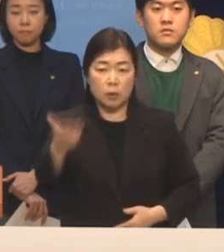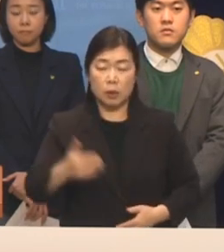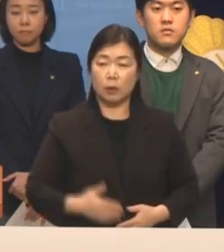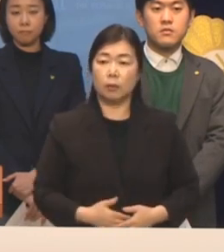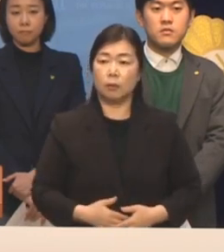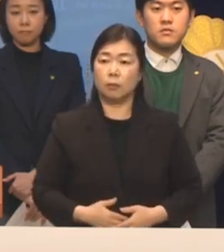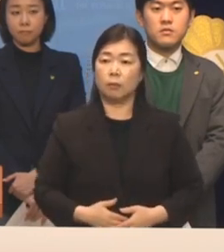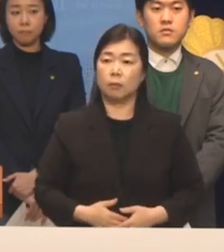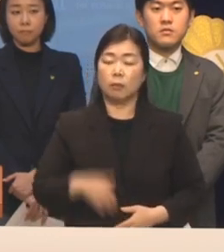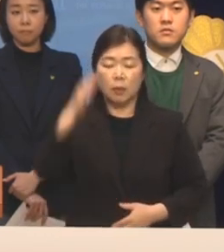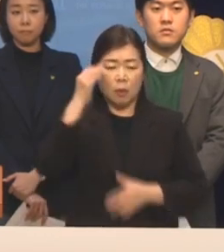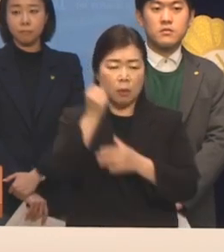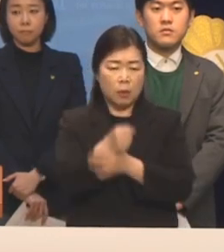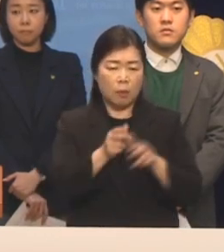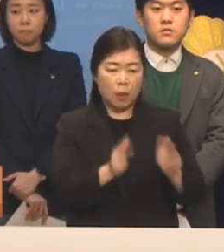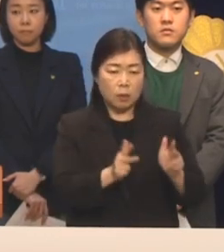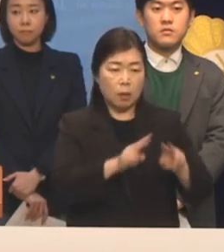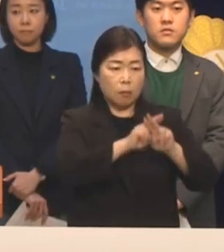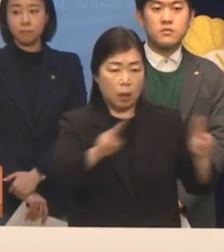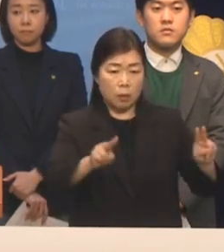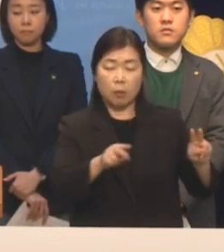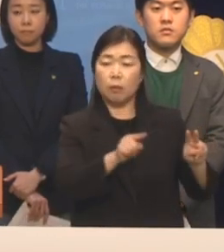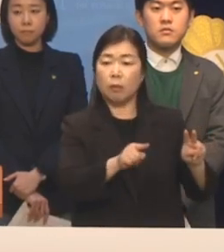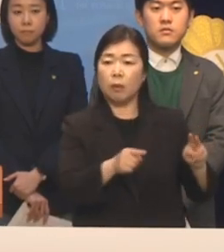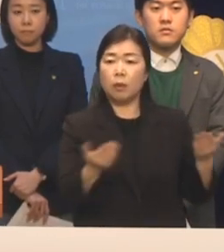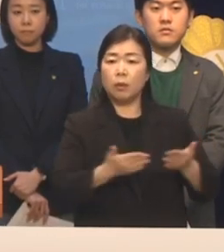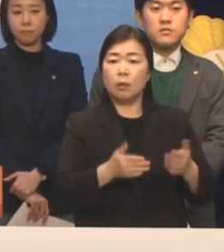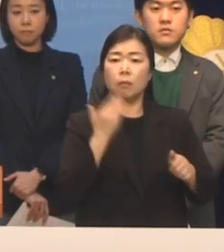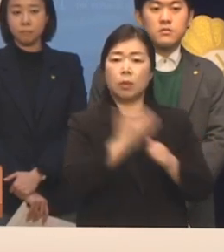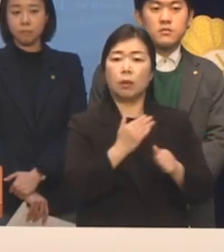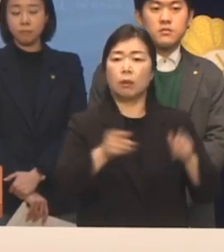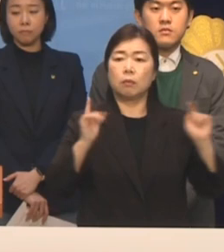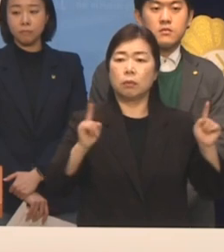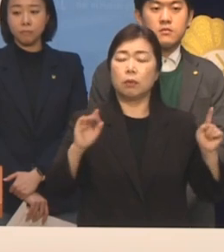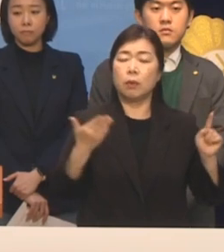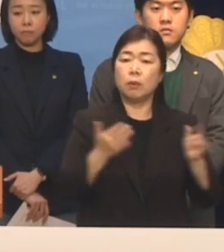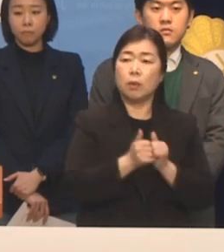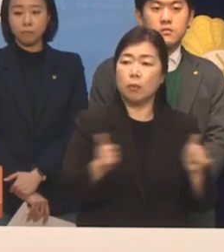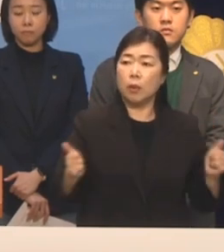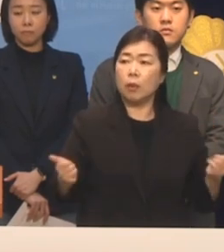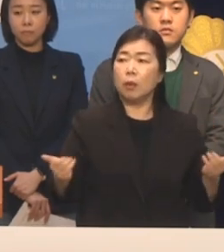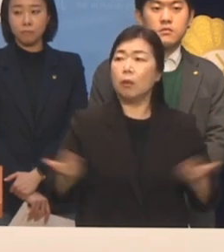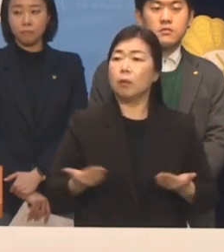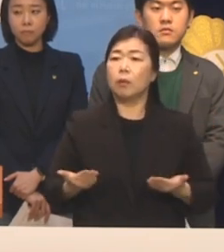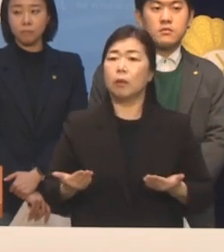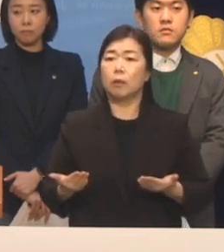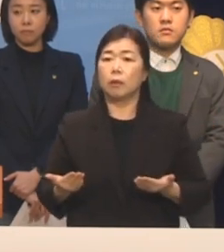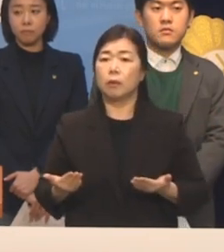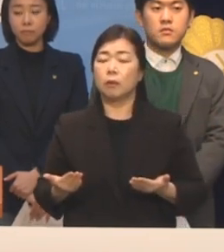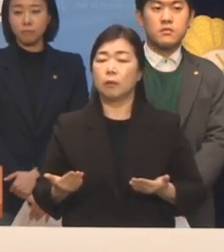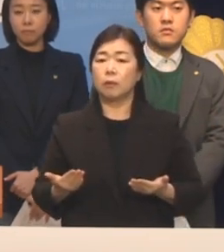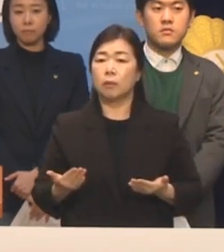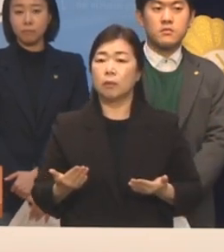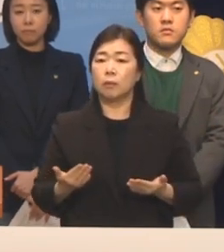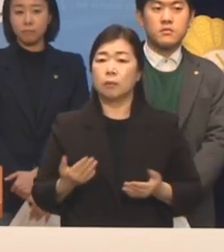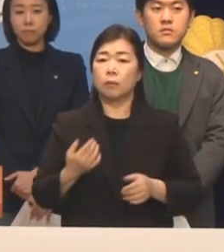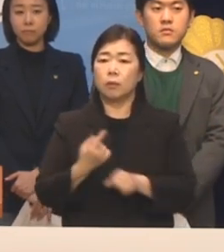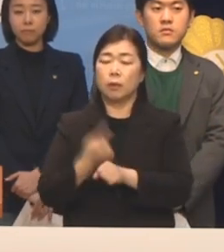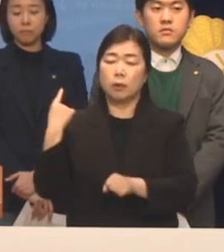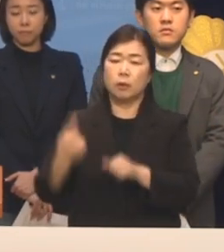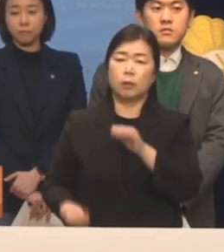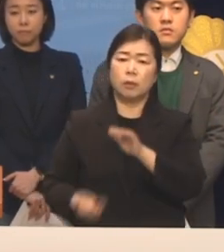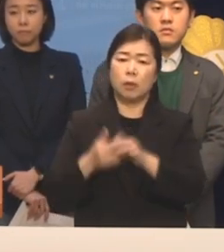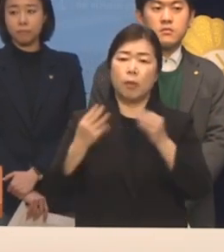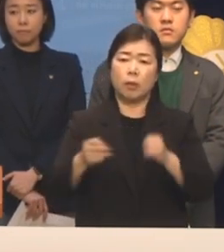발전소의 폐쇄로 일자리를 잃을 비정규직 하청 노동자들의 삶은 어떻게 될지, 작년 최고 많은 발전량을